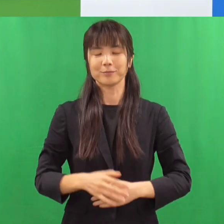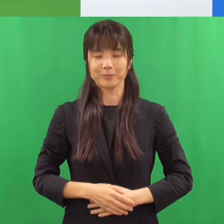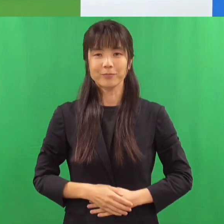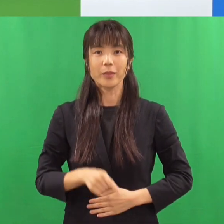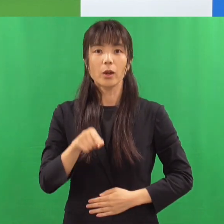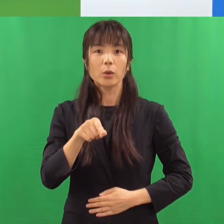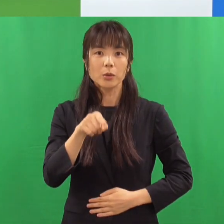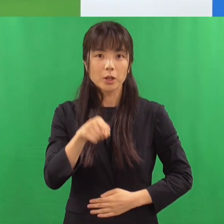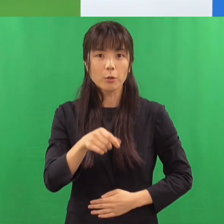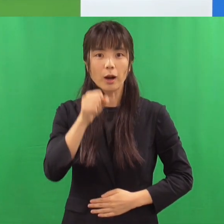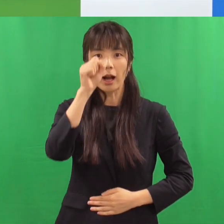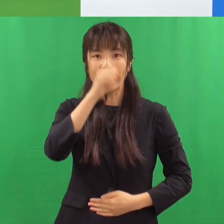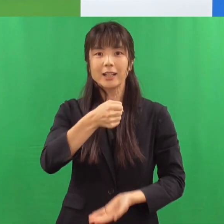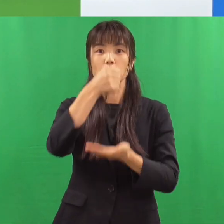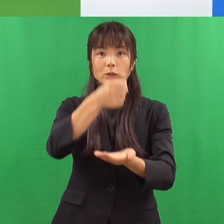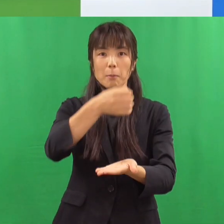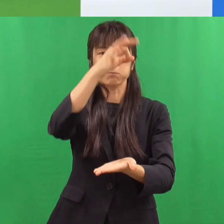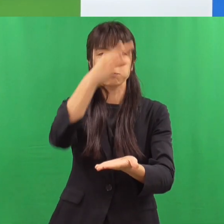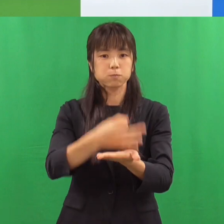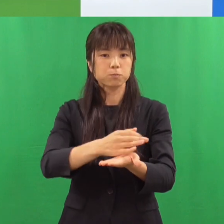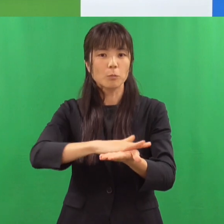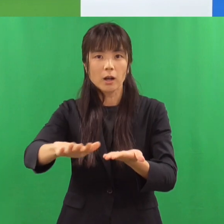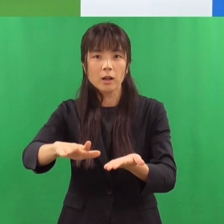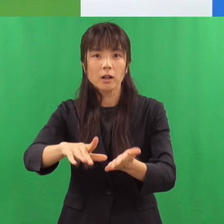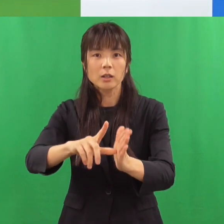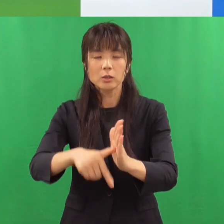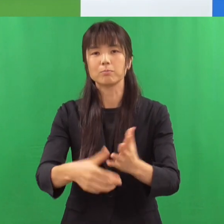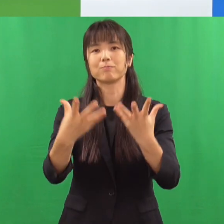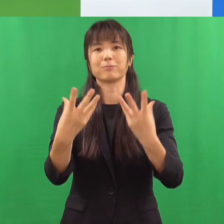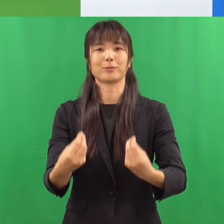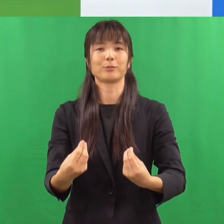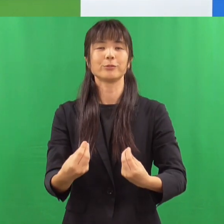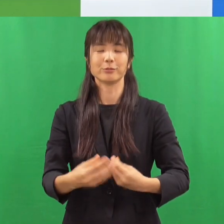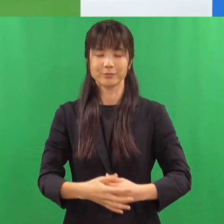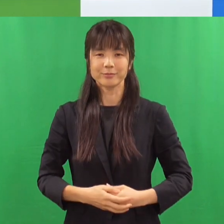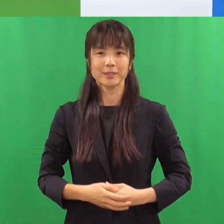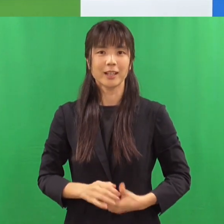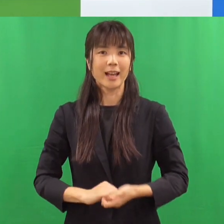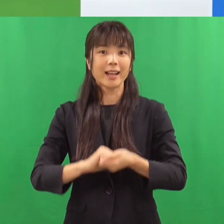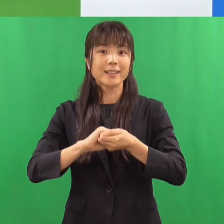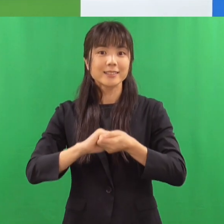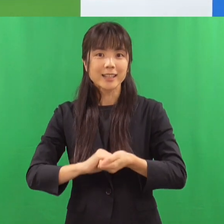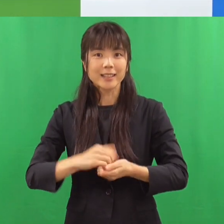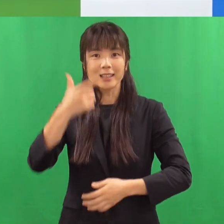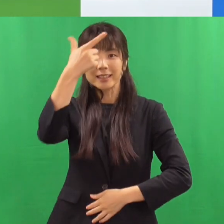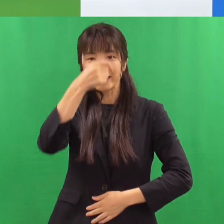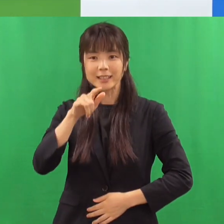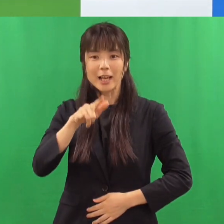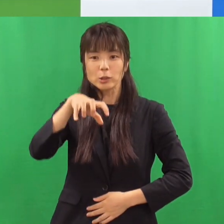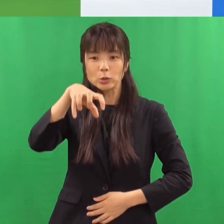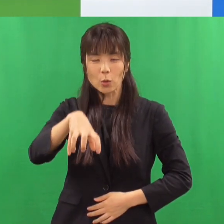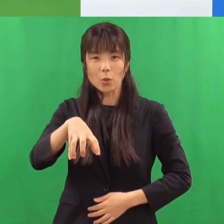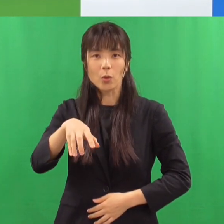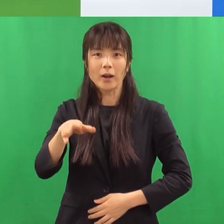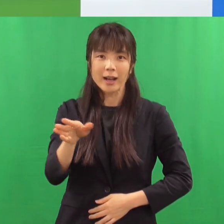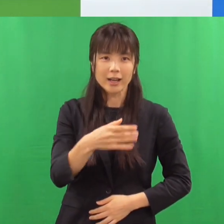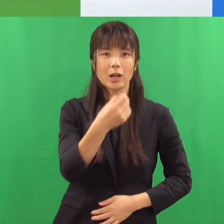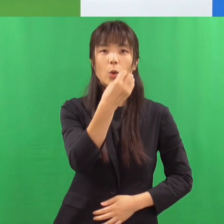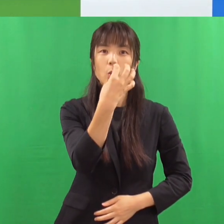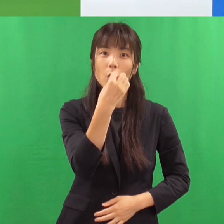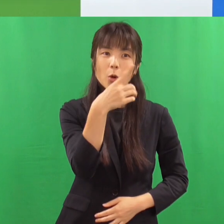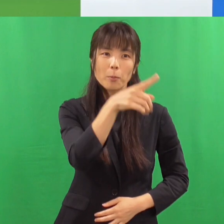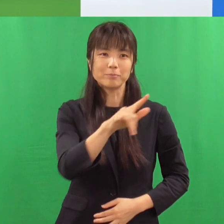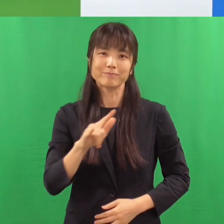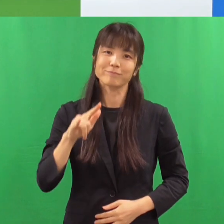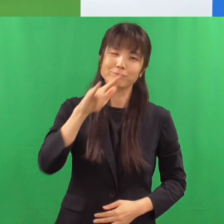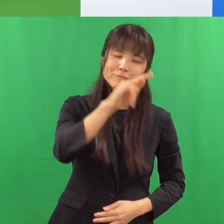了となります。詳細については特設サイトをご覧ください。この機会にぜひ仙台空港を利用して香港旅行を楽しんでいただき、